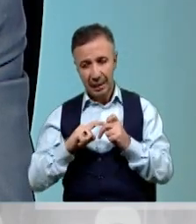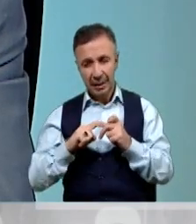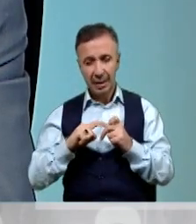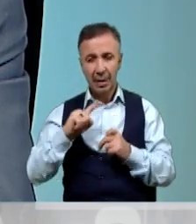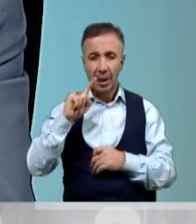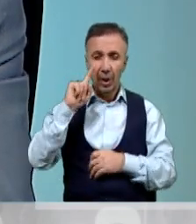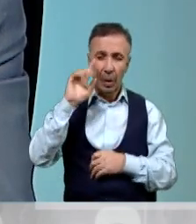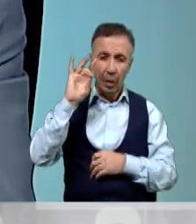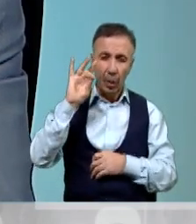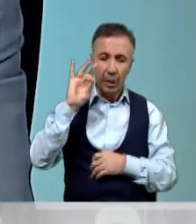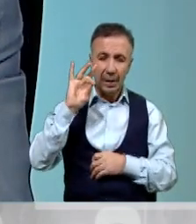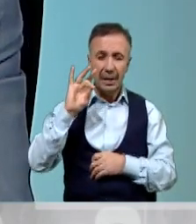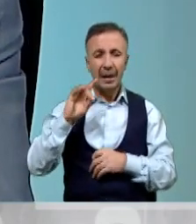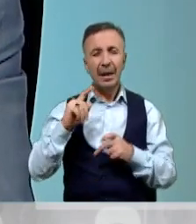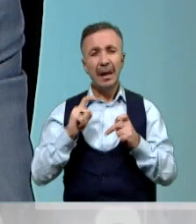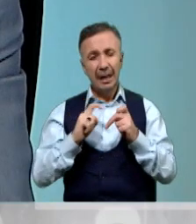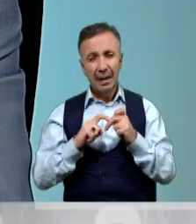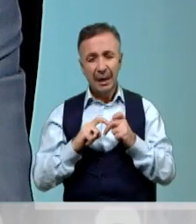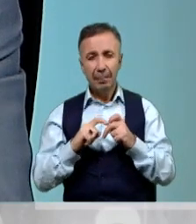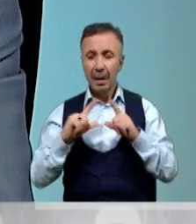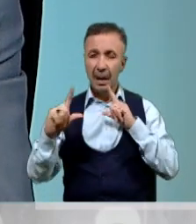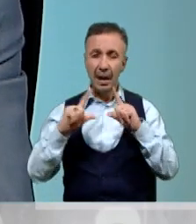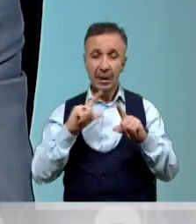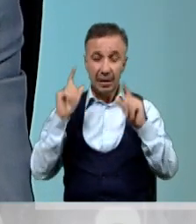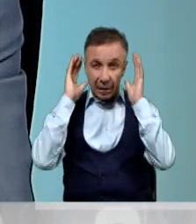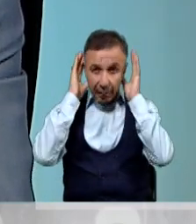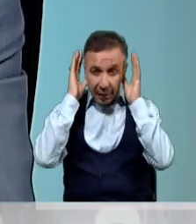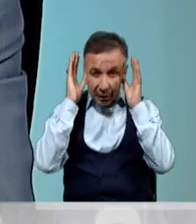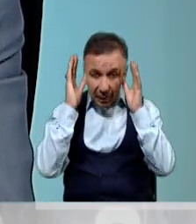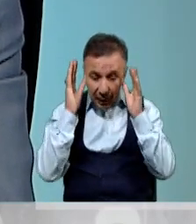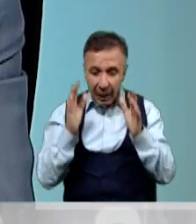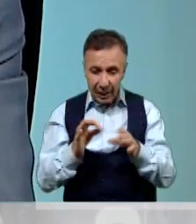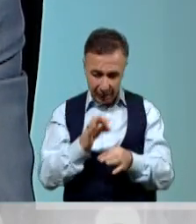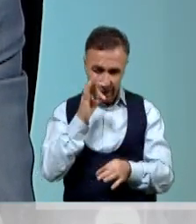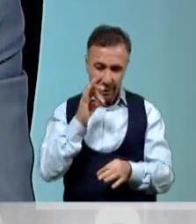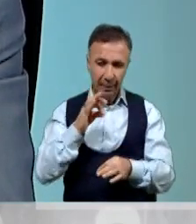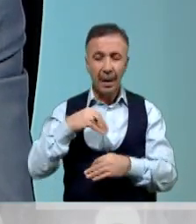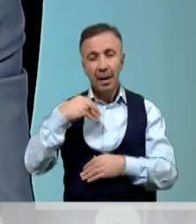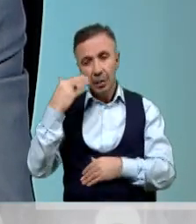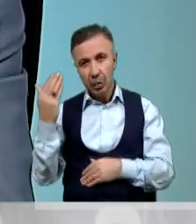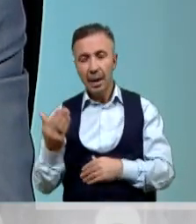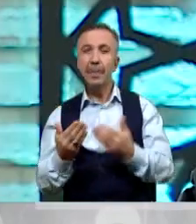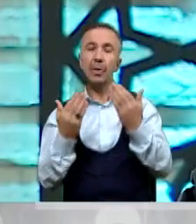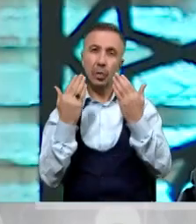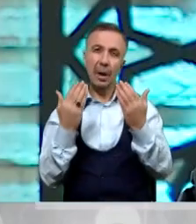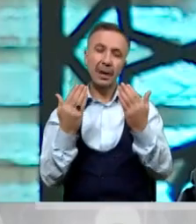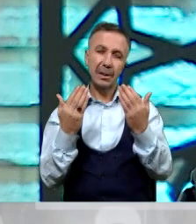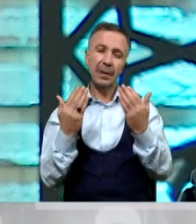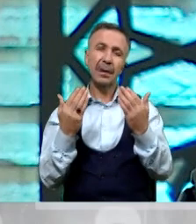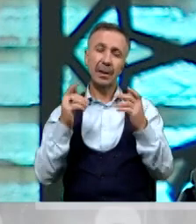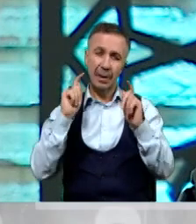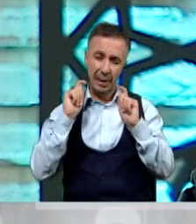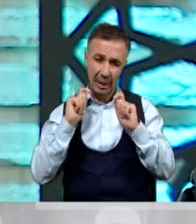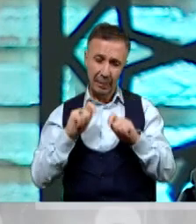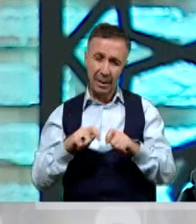rekat bir Hacet namazı bir insan kılarsa Arkasından da işte onun bir duası vardır o